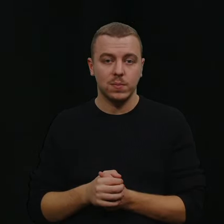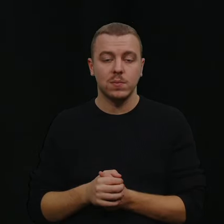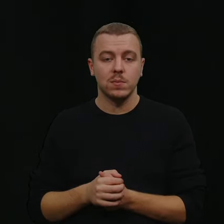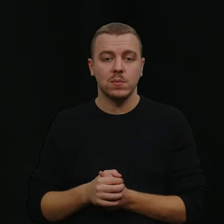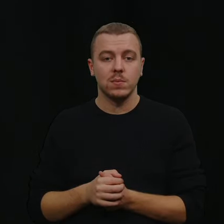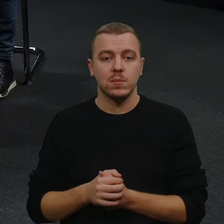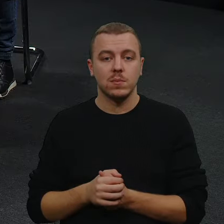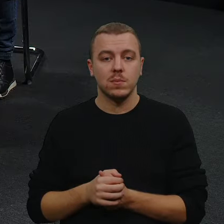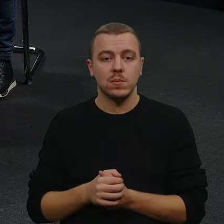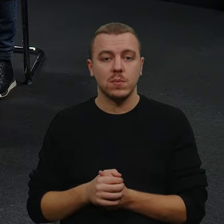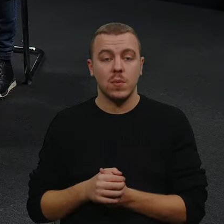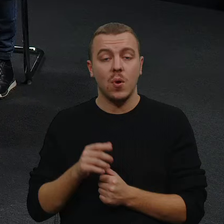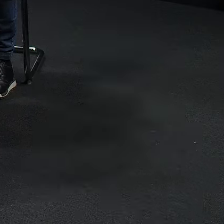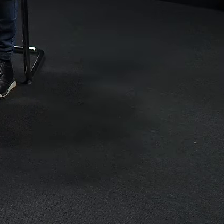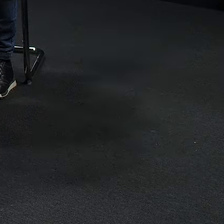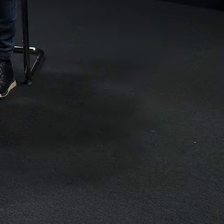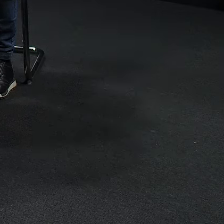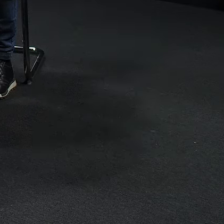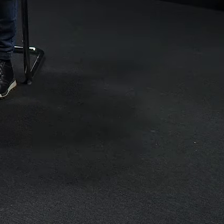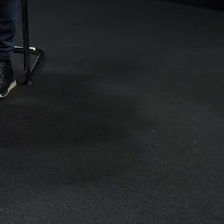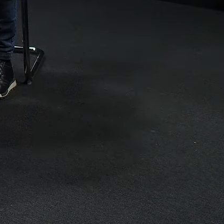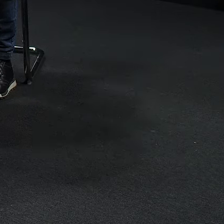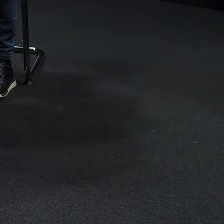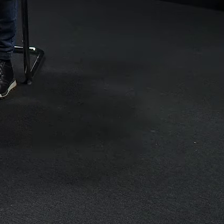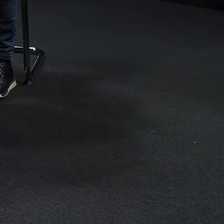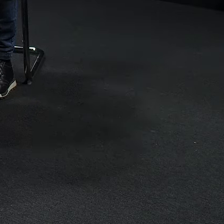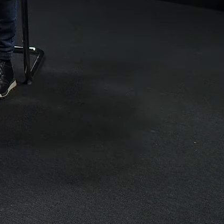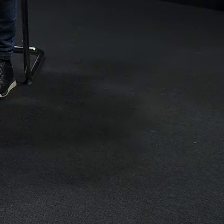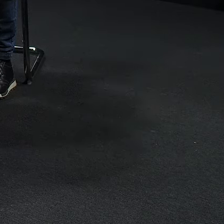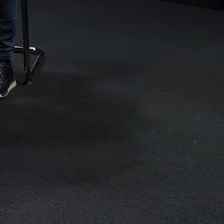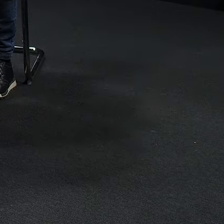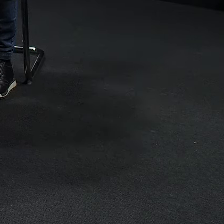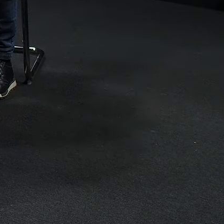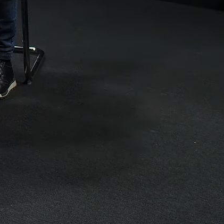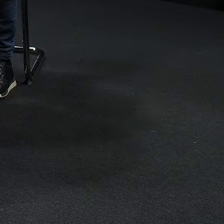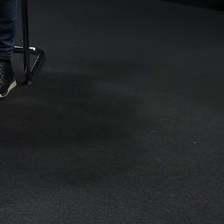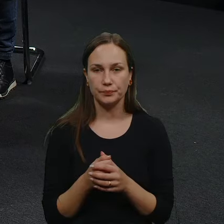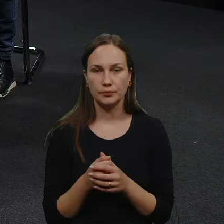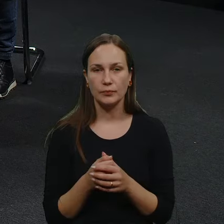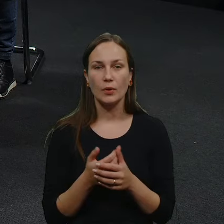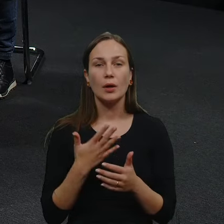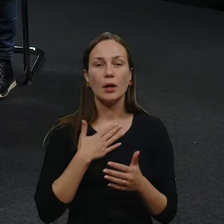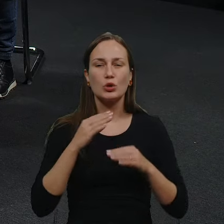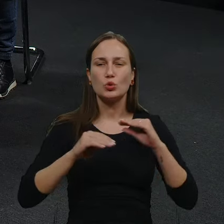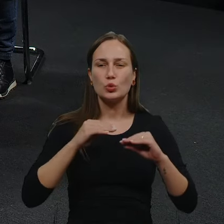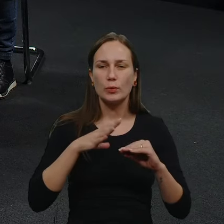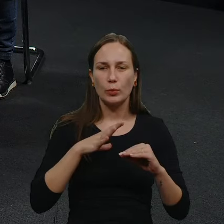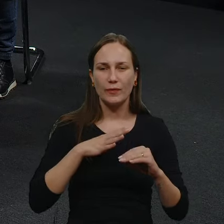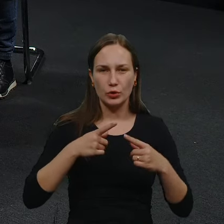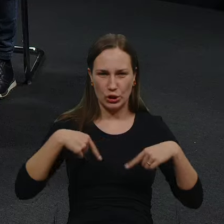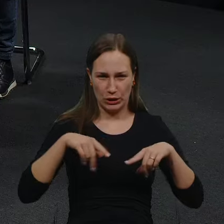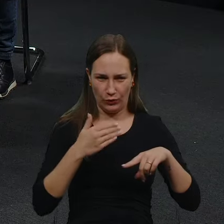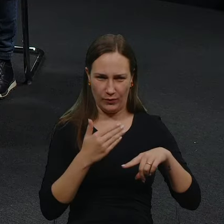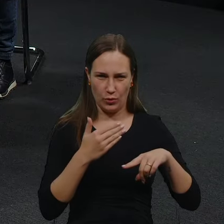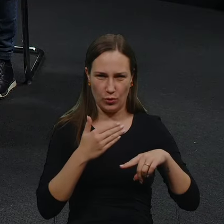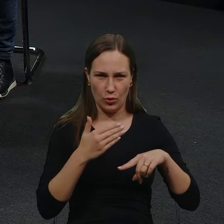Kitas, o balsuojant daugia mandatė, apygardą, aš jau socialdemokratai tenkia visą laiką laimi, mano sukurtos kažkada skiriausi, ir